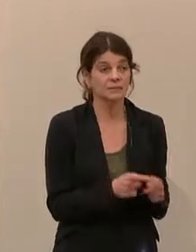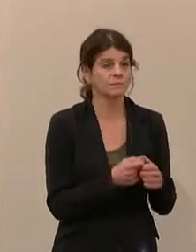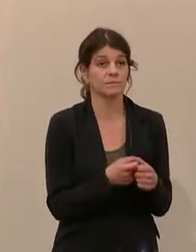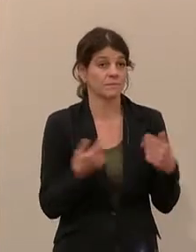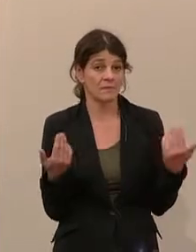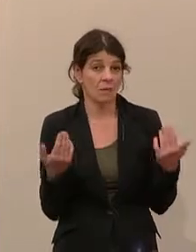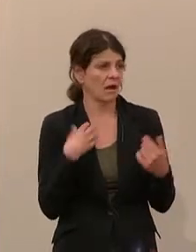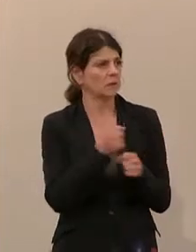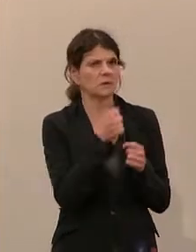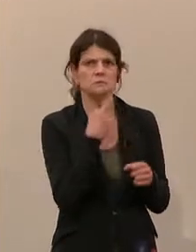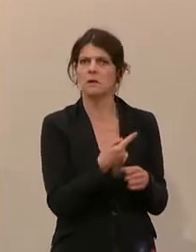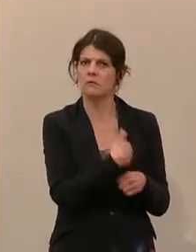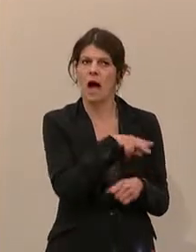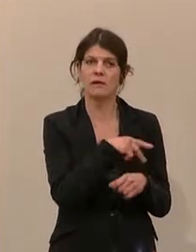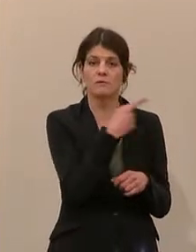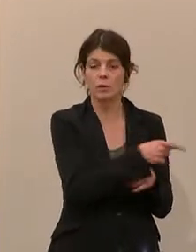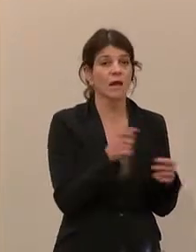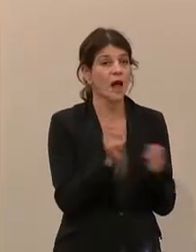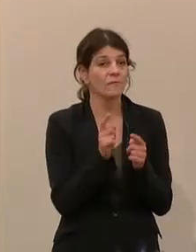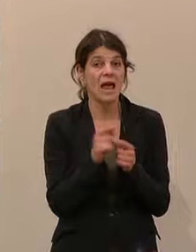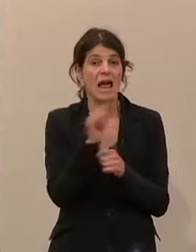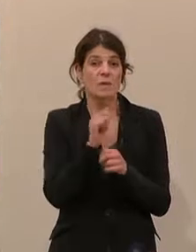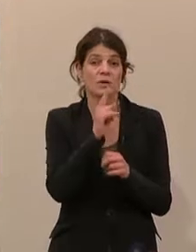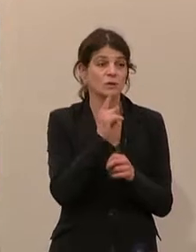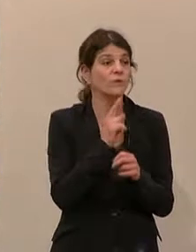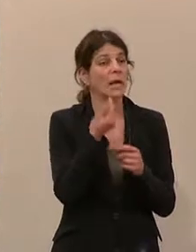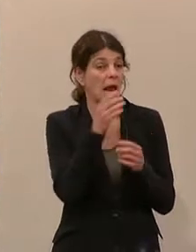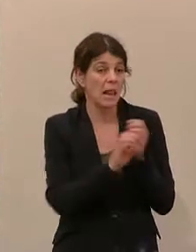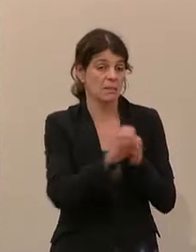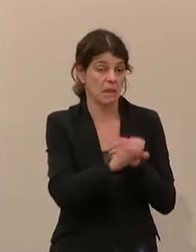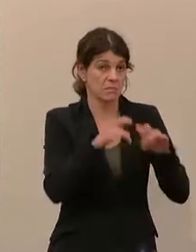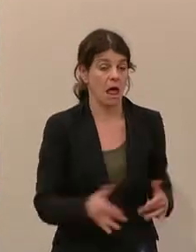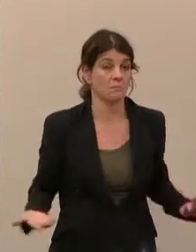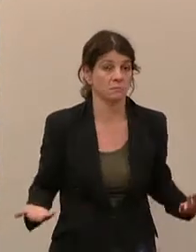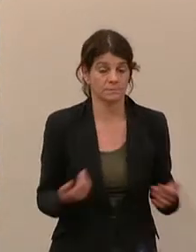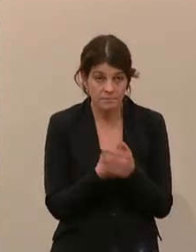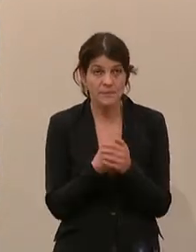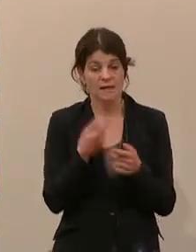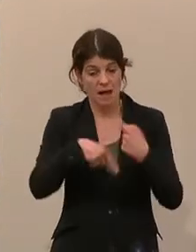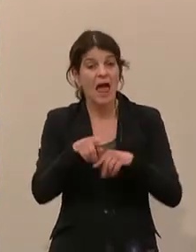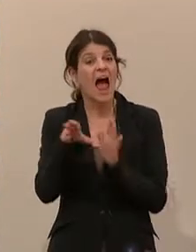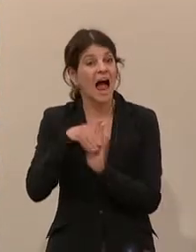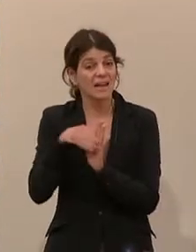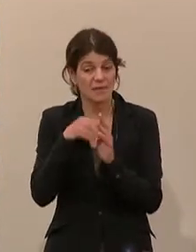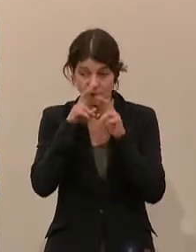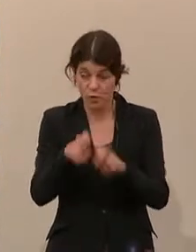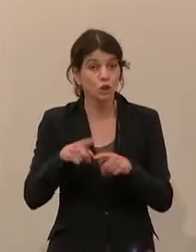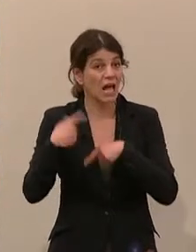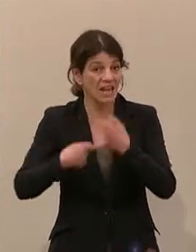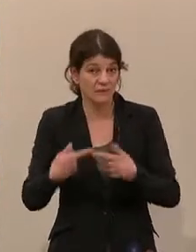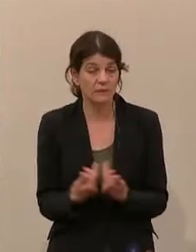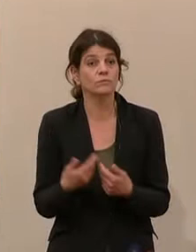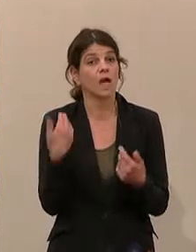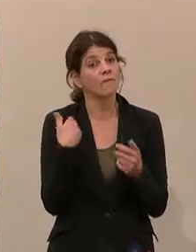kann ich nicht verantwortlich machen für die ständige Unterdotierung des FWF. Auf der anderen Seite geht es um angewandte Forschung und Entwicklung. Und hier wurde